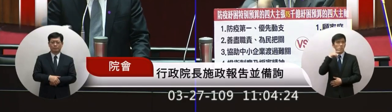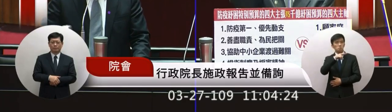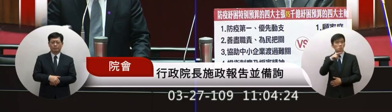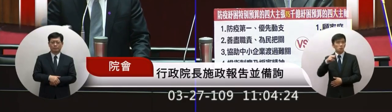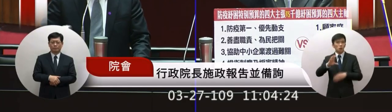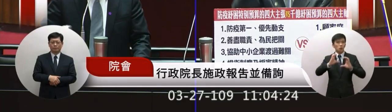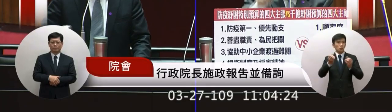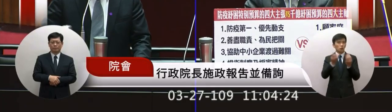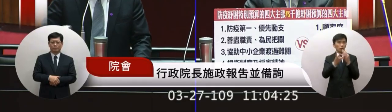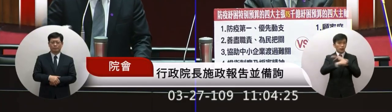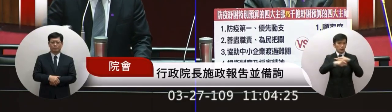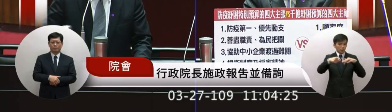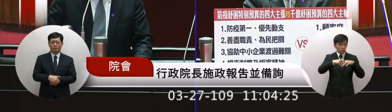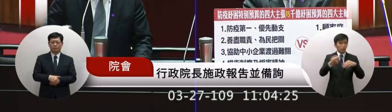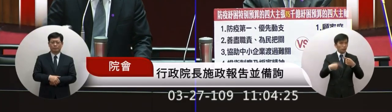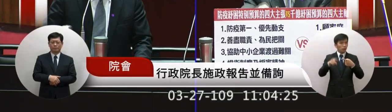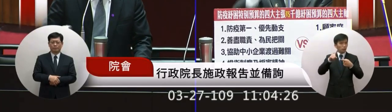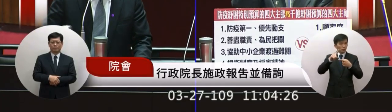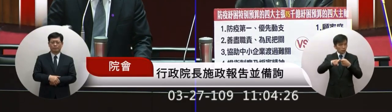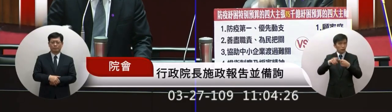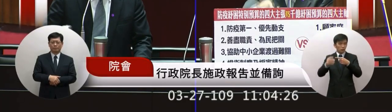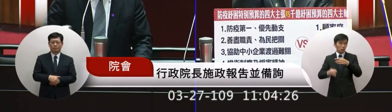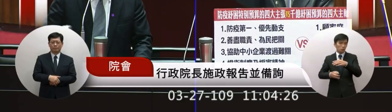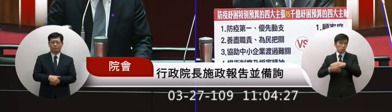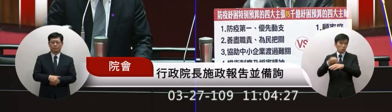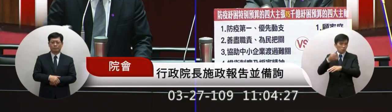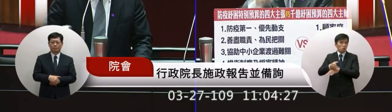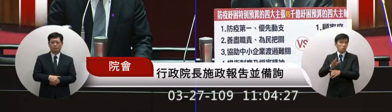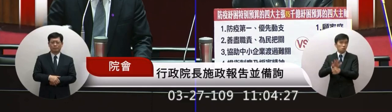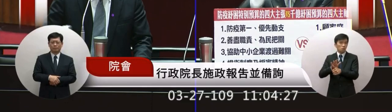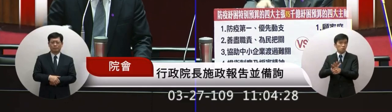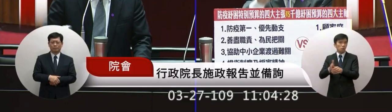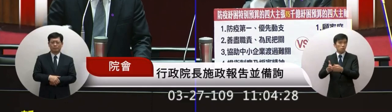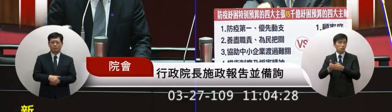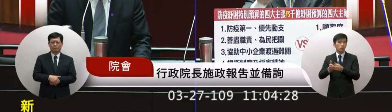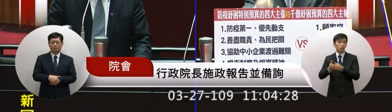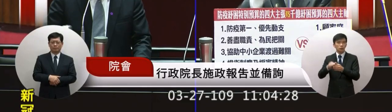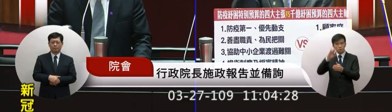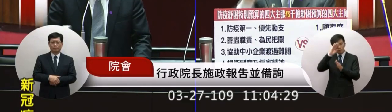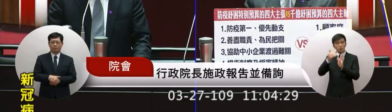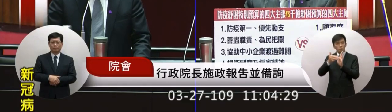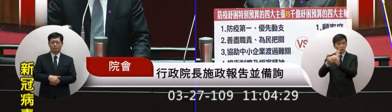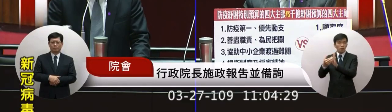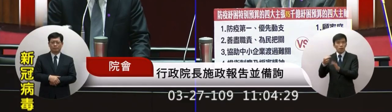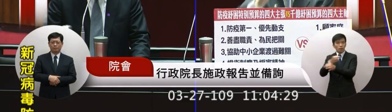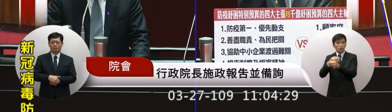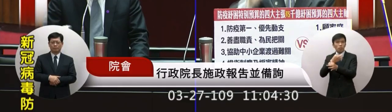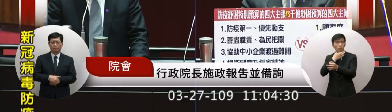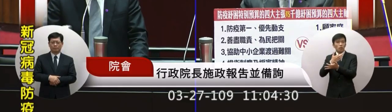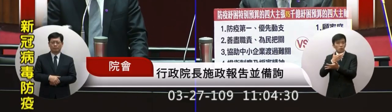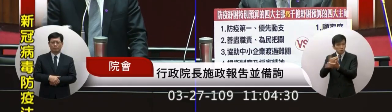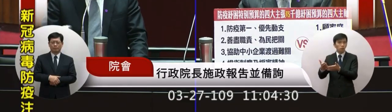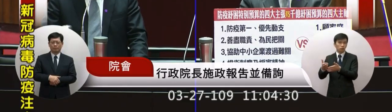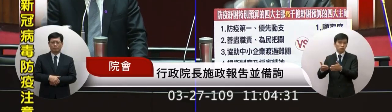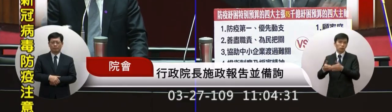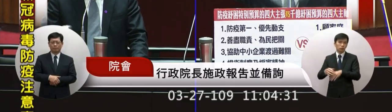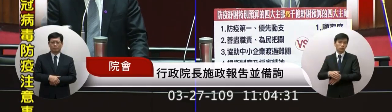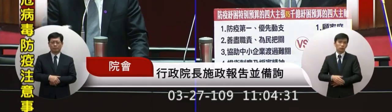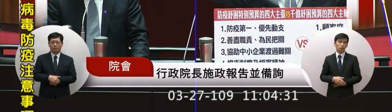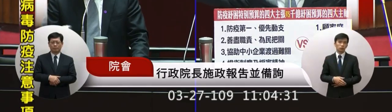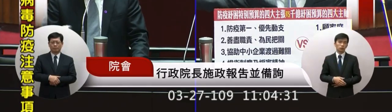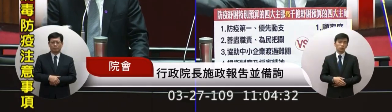今天也应该要投入我们的所谓的整个防疫纾困的工作，这是我要来建议的，就是